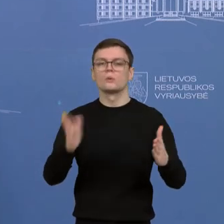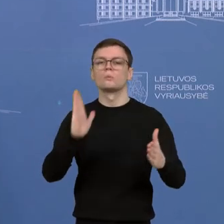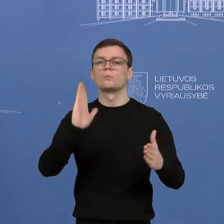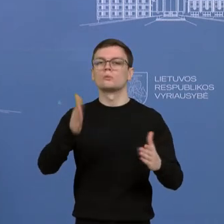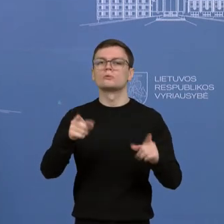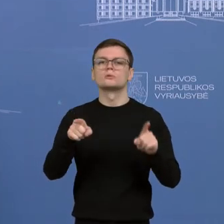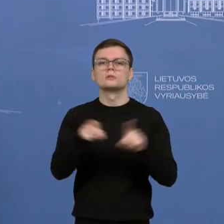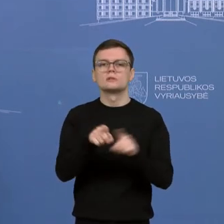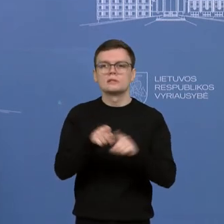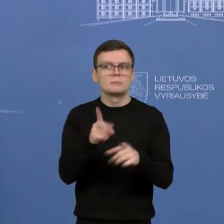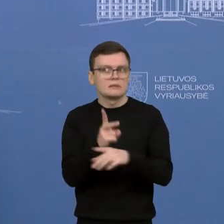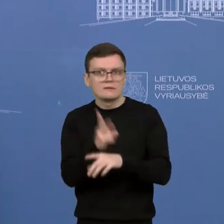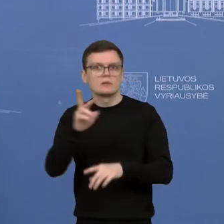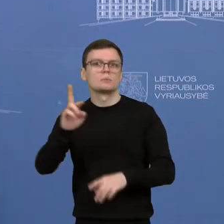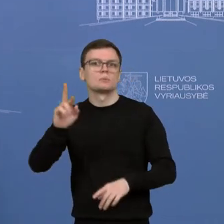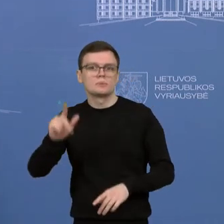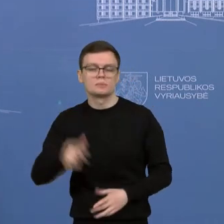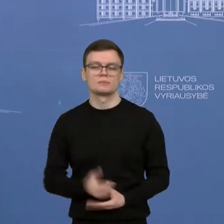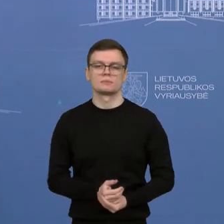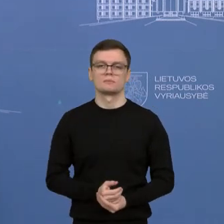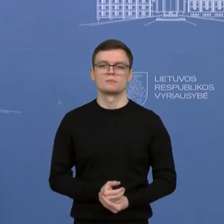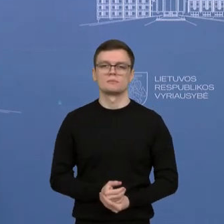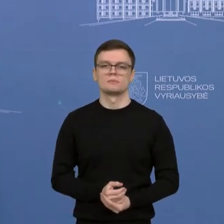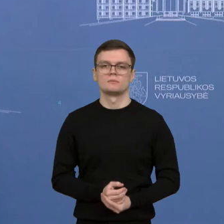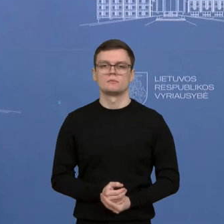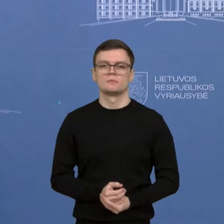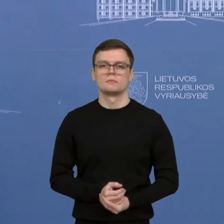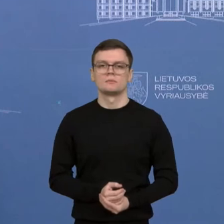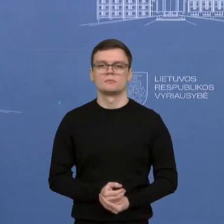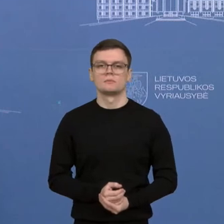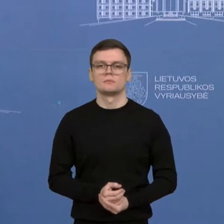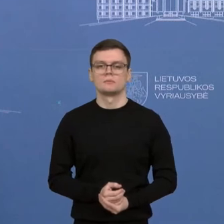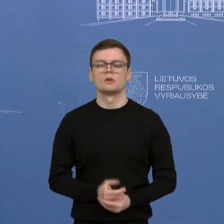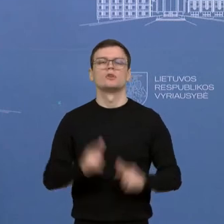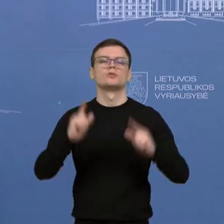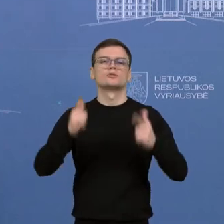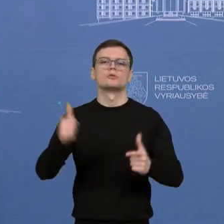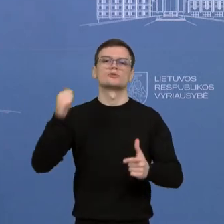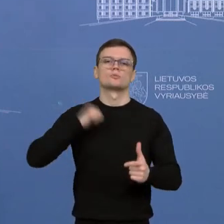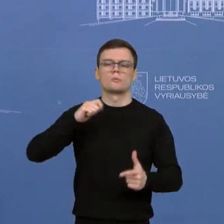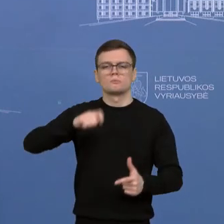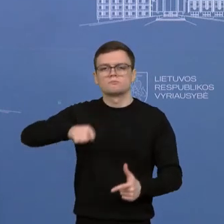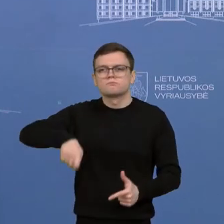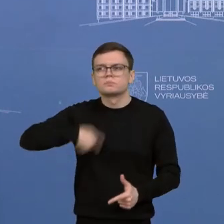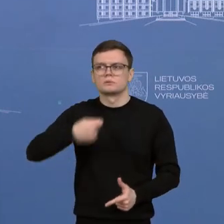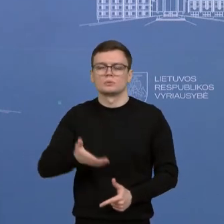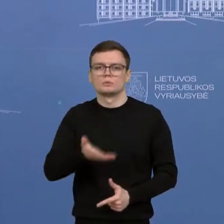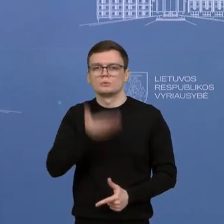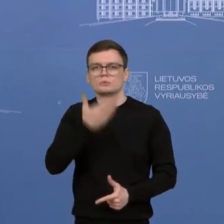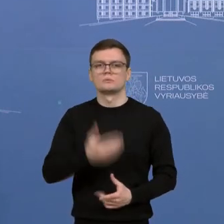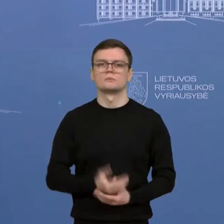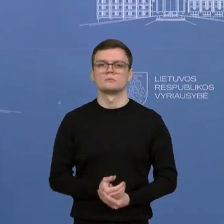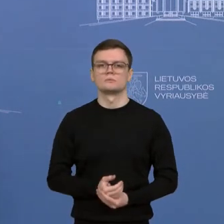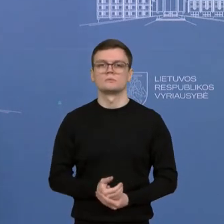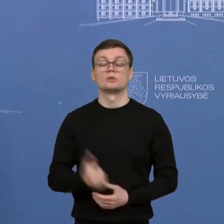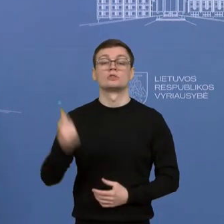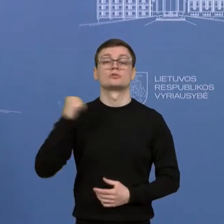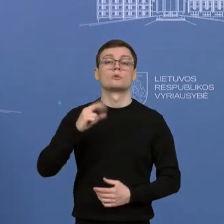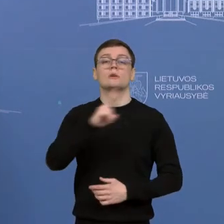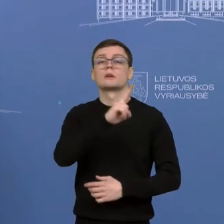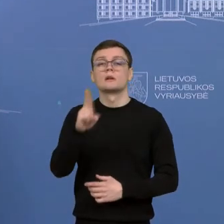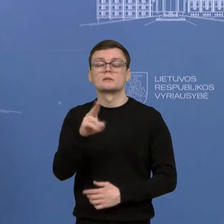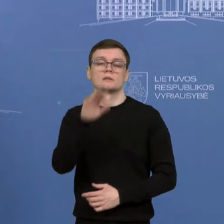irgi dvigubai, kas tikrai turėtų reikšmingą įtaką gyventojų sąskaitom, ypač tų gyventojų, kurie